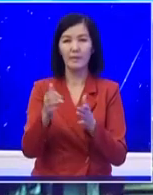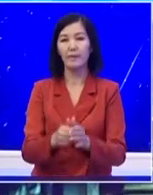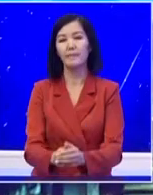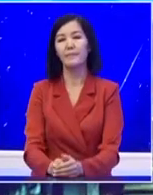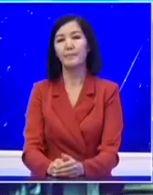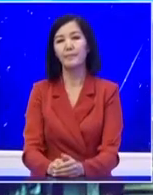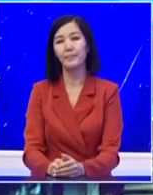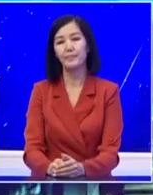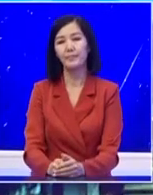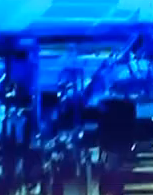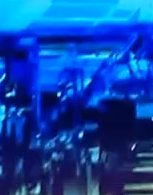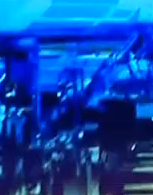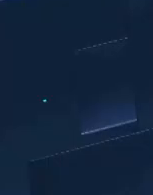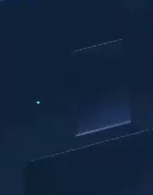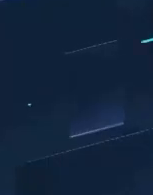самом важном.